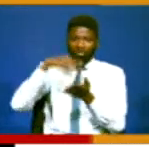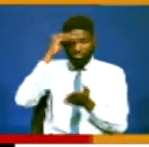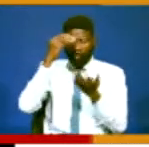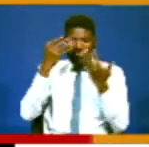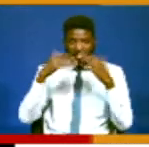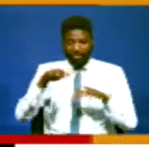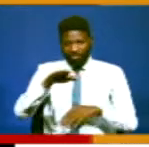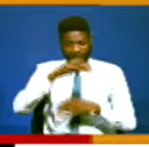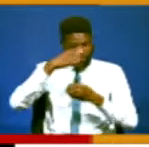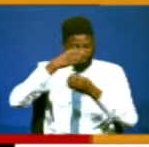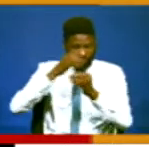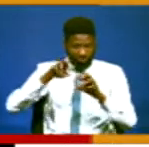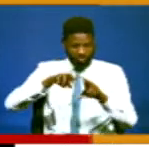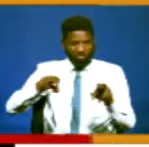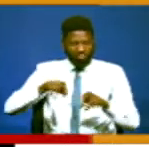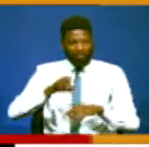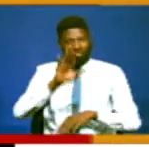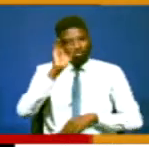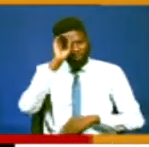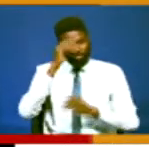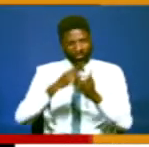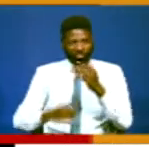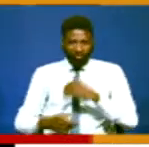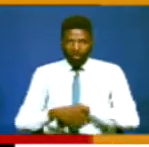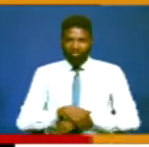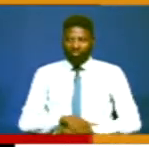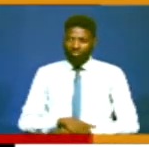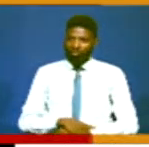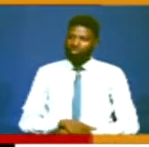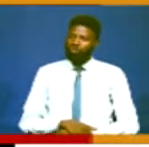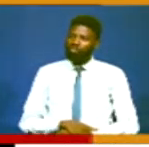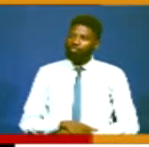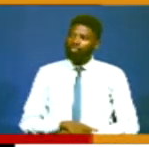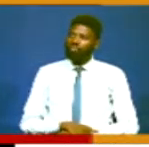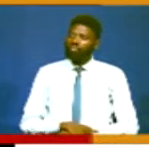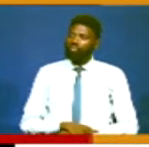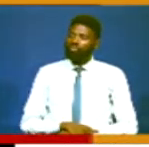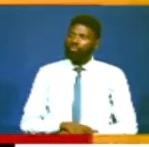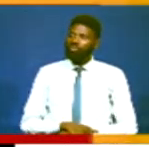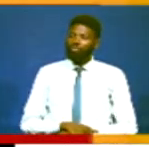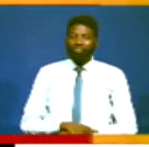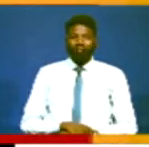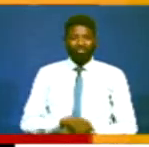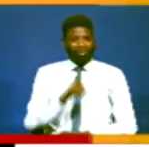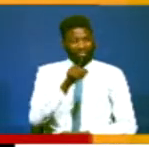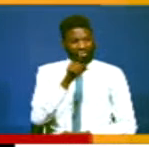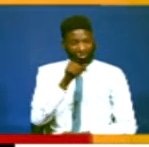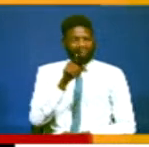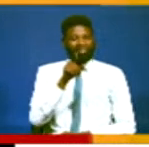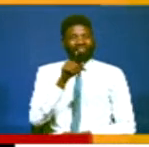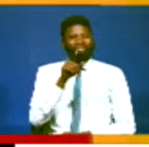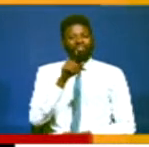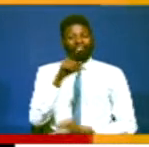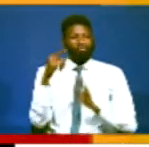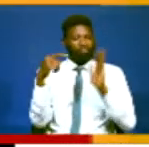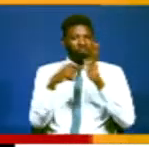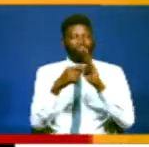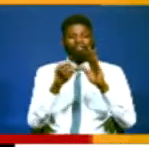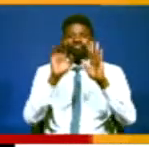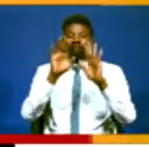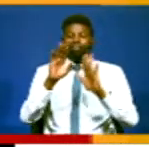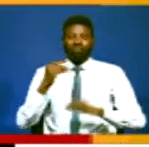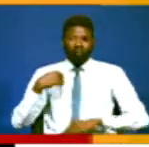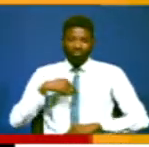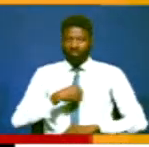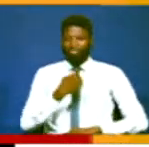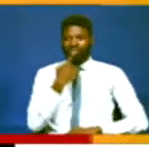maabara. Maoni yako? Ni wazo muhimu sana. Tulivyosema ni kwamba elimu